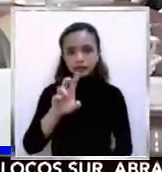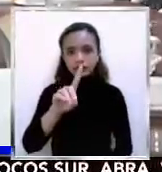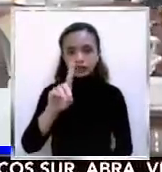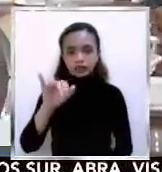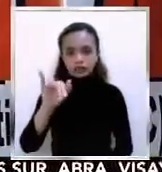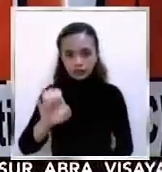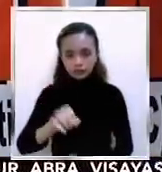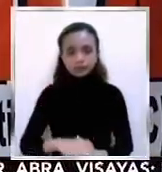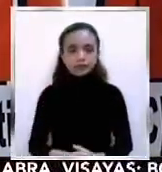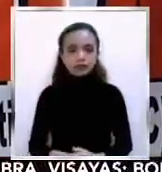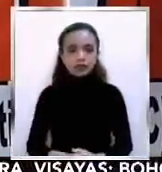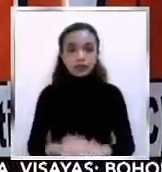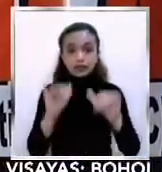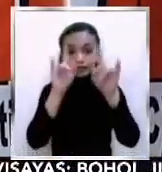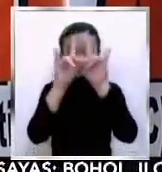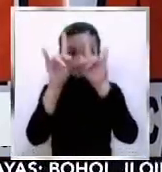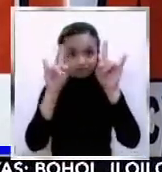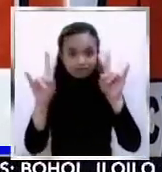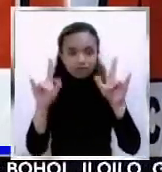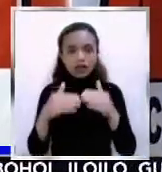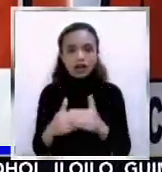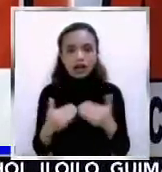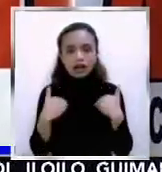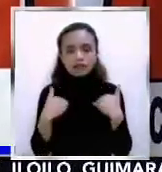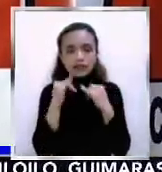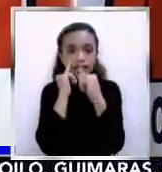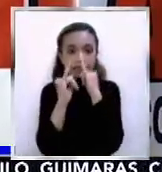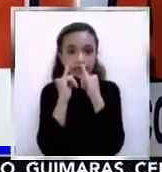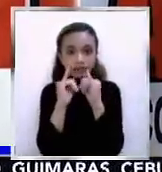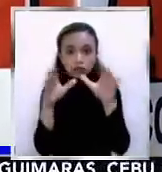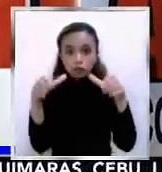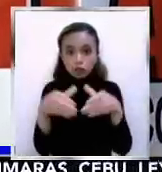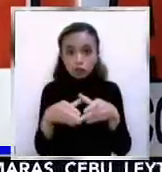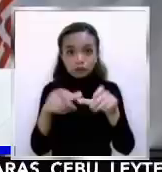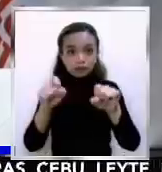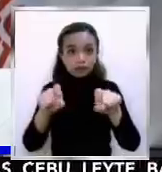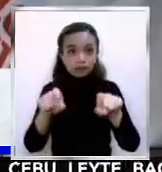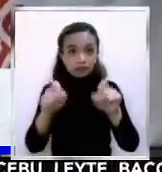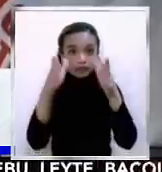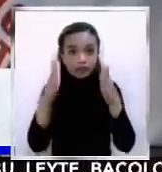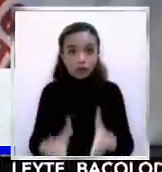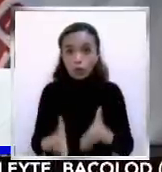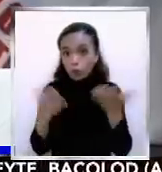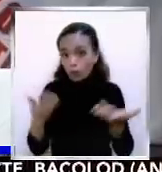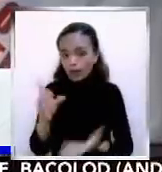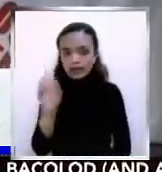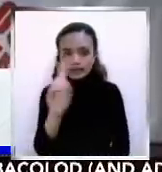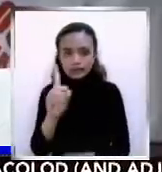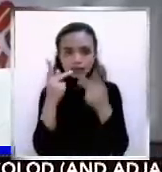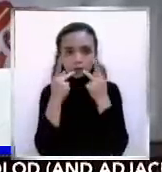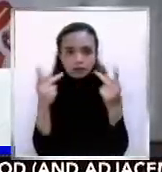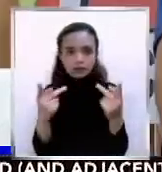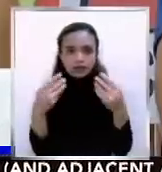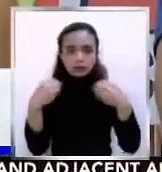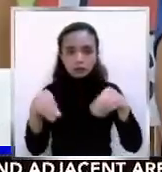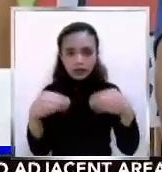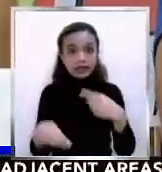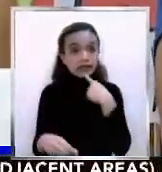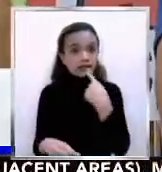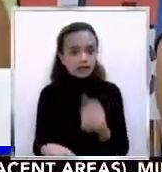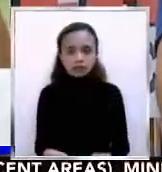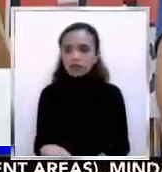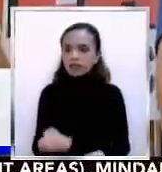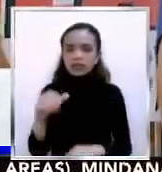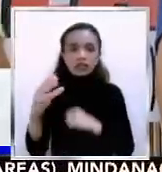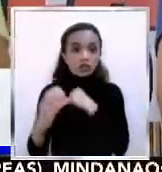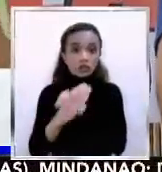Iligan si Moreno, nagpresko naman ang grupo ng mga vendors sa Divisoria Public Market. Hindi raw sila kinonsulta ng lokal na pamalaan